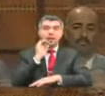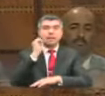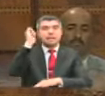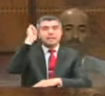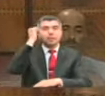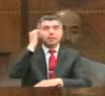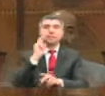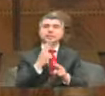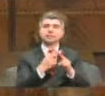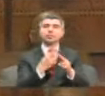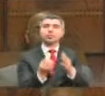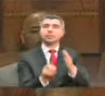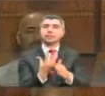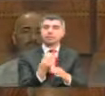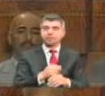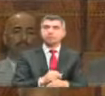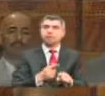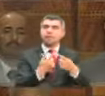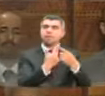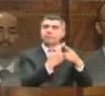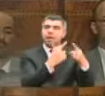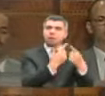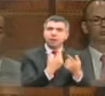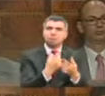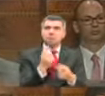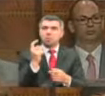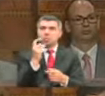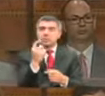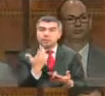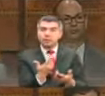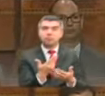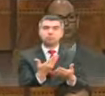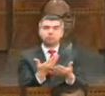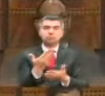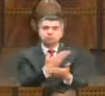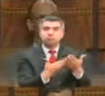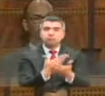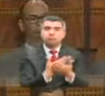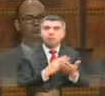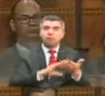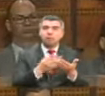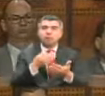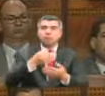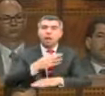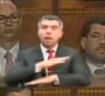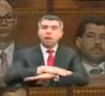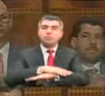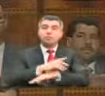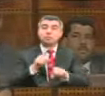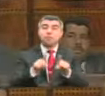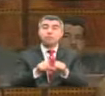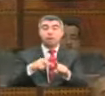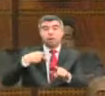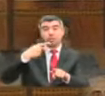القيم في المنظومة التربوية بمختلف أبعادها الدينية والوطنية والإنسانية، وتنزيل الهندسة اللغوية